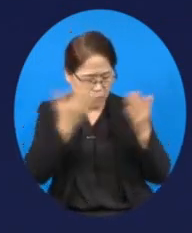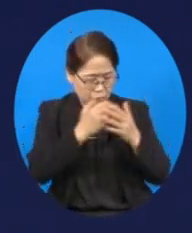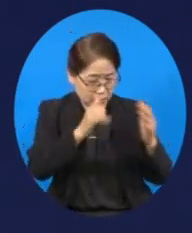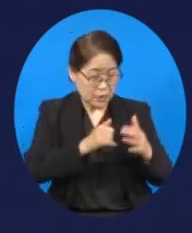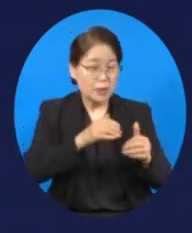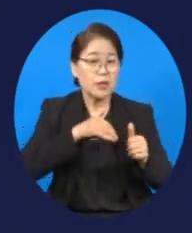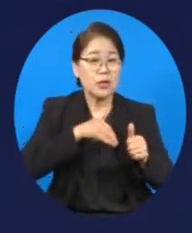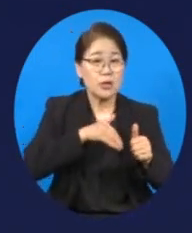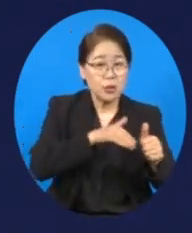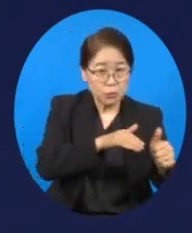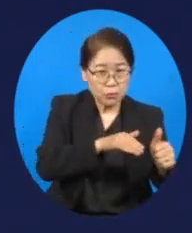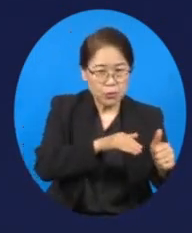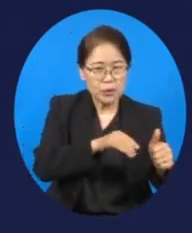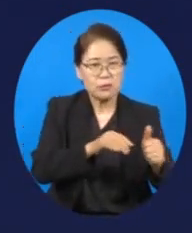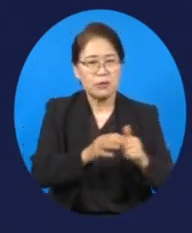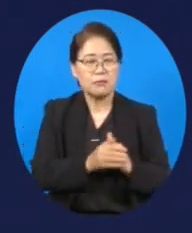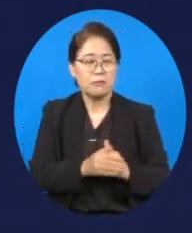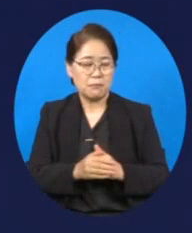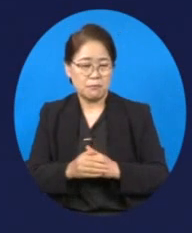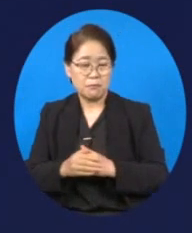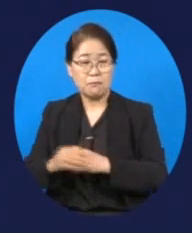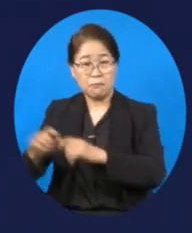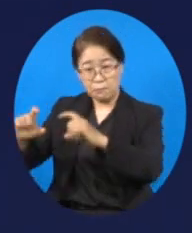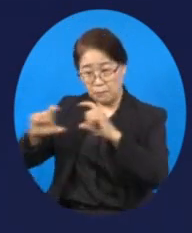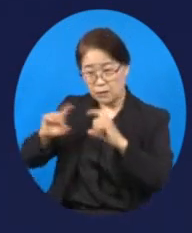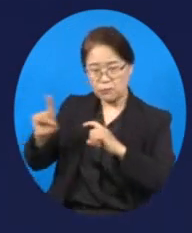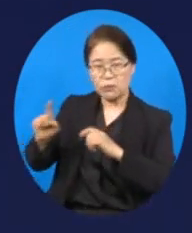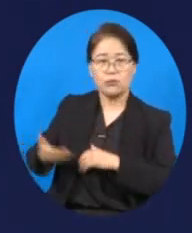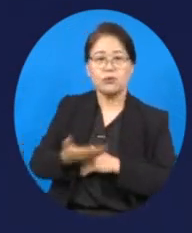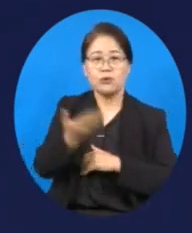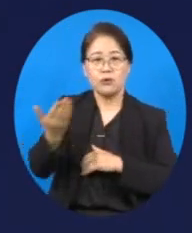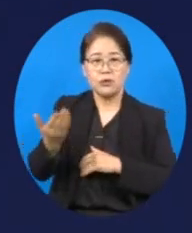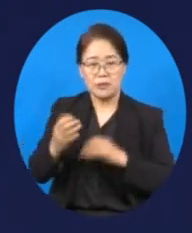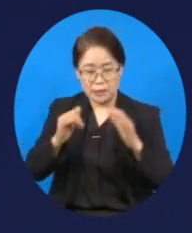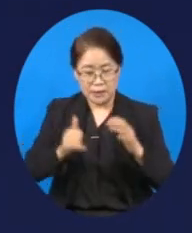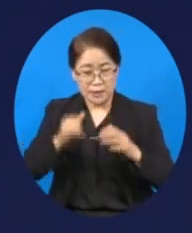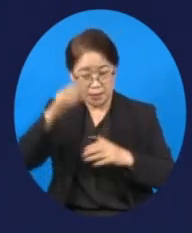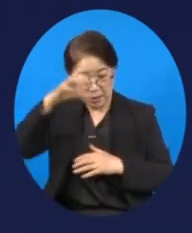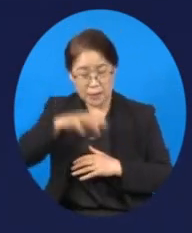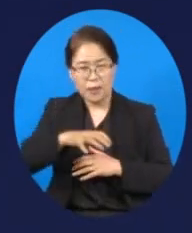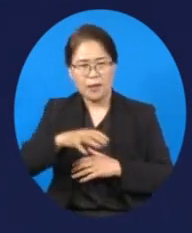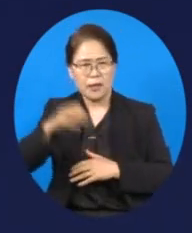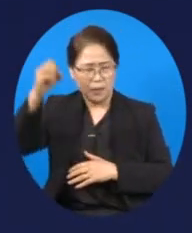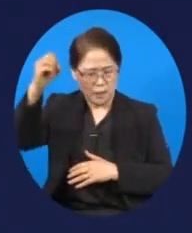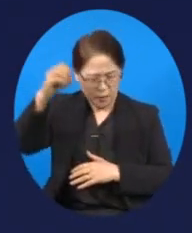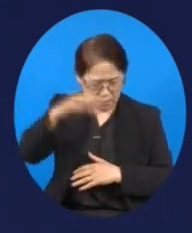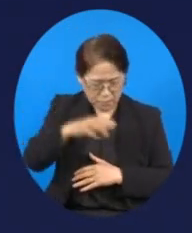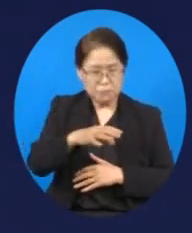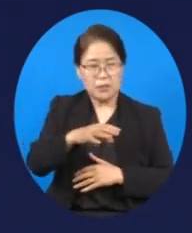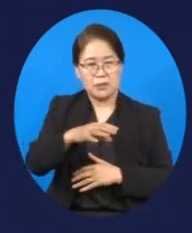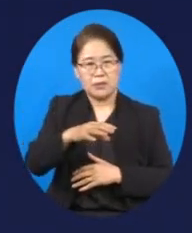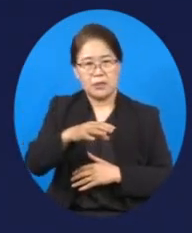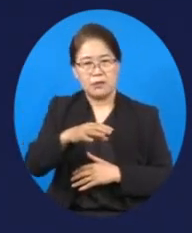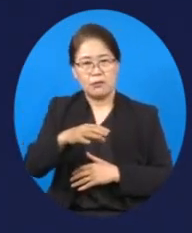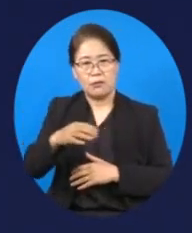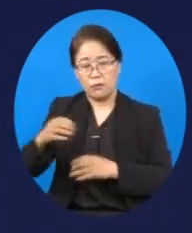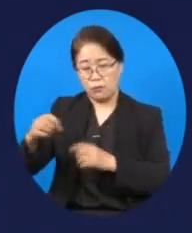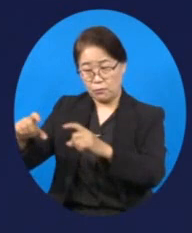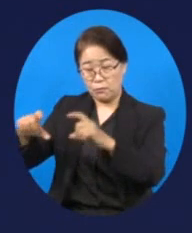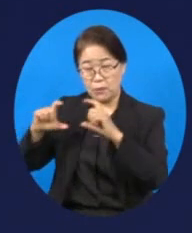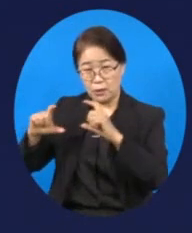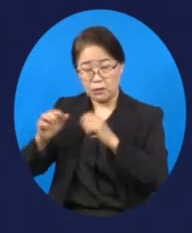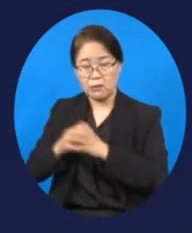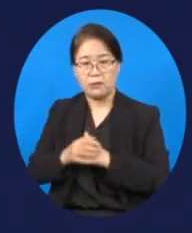보내시면서 뭐라고 말씀하셨습니까 너희는 세상에 빛이라고 말씀을 하셨습니다